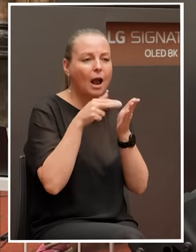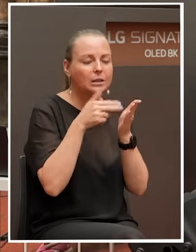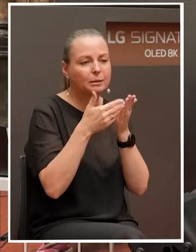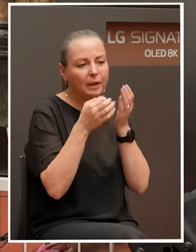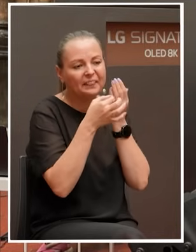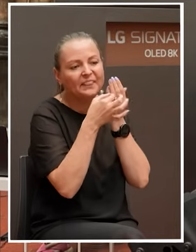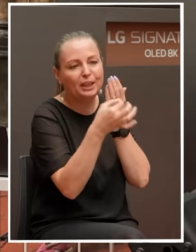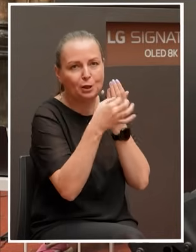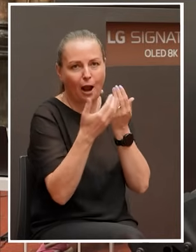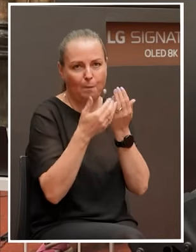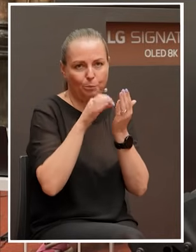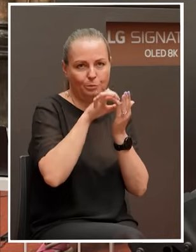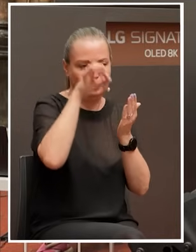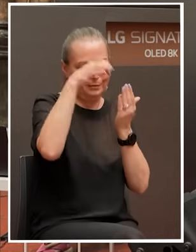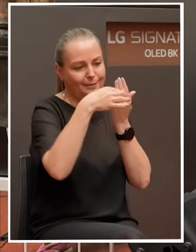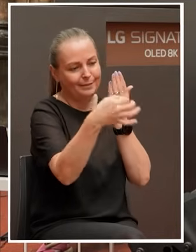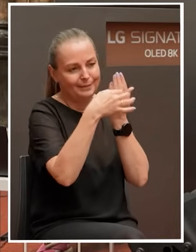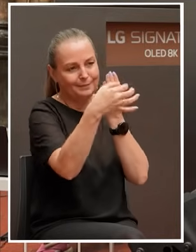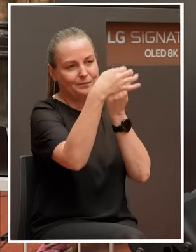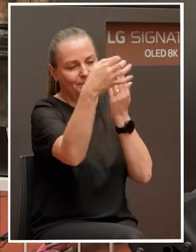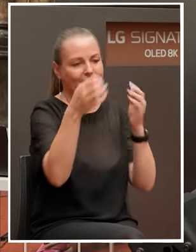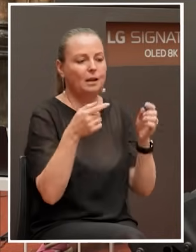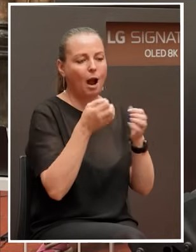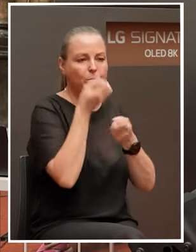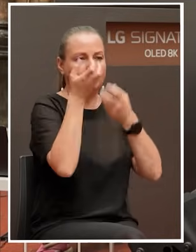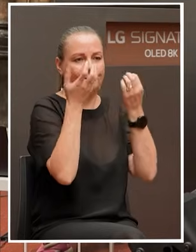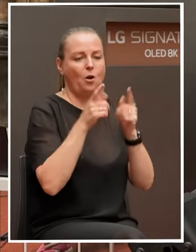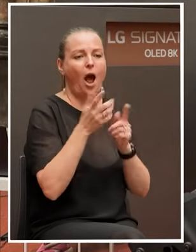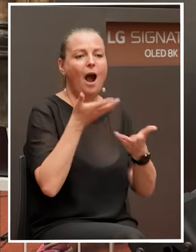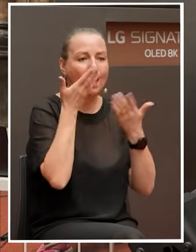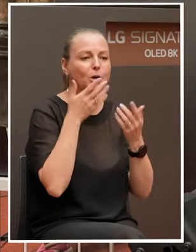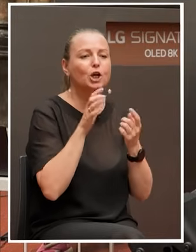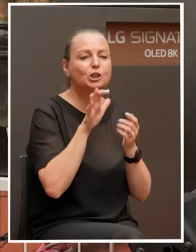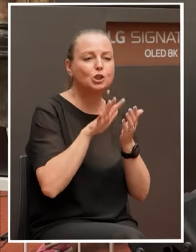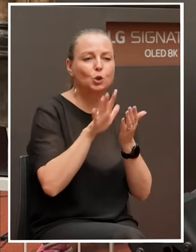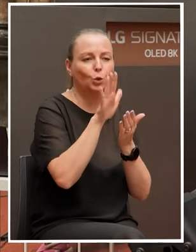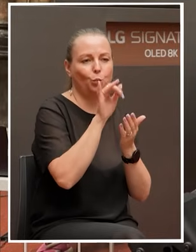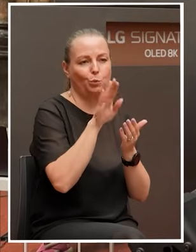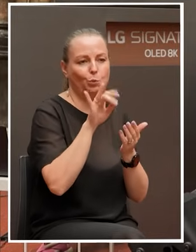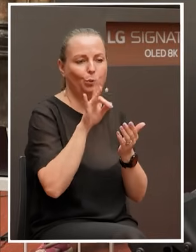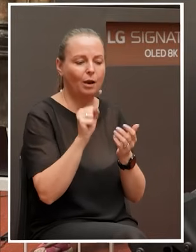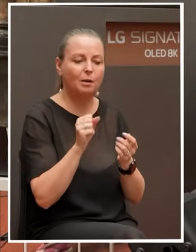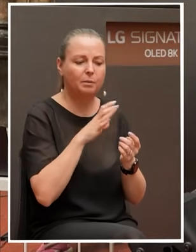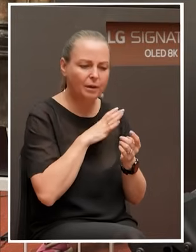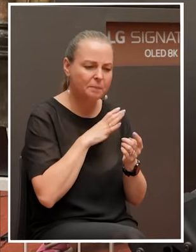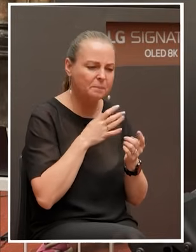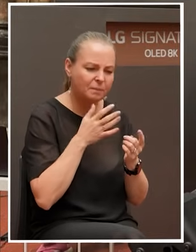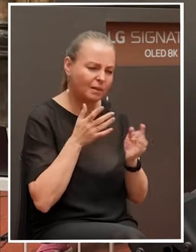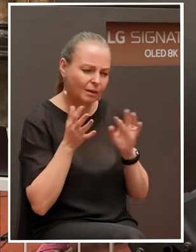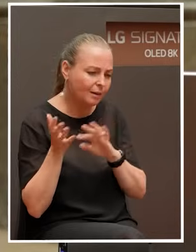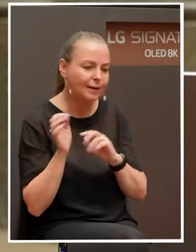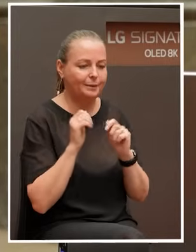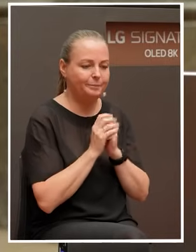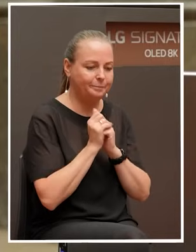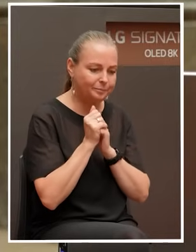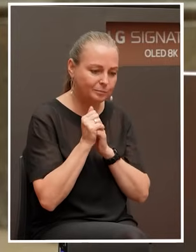ниточек, они тянулись вверх от полотна, изысканно ароматные, структура волокнистая, вертикально, подумал я, нежные нити дивных